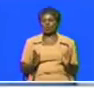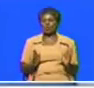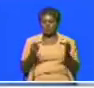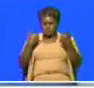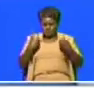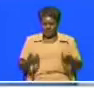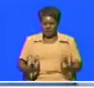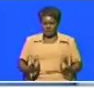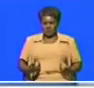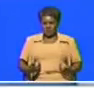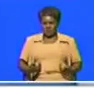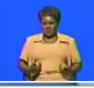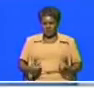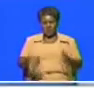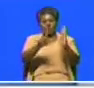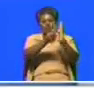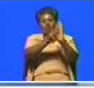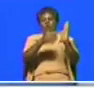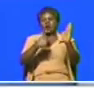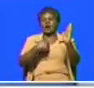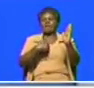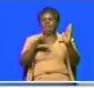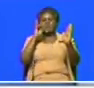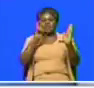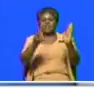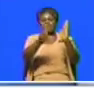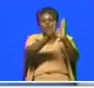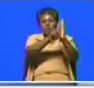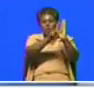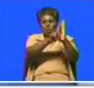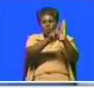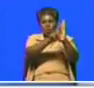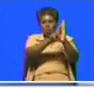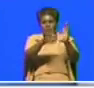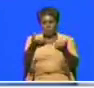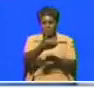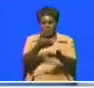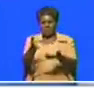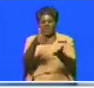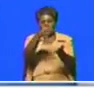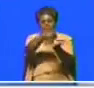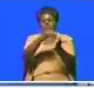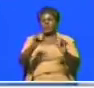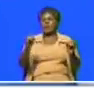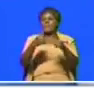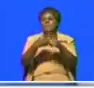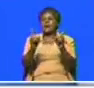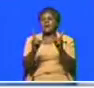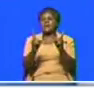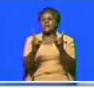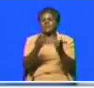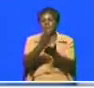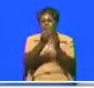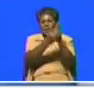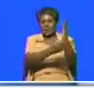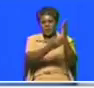Waelewa? Hiyo iko katika sheria. Na ukiangalia sheria ya maadili ya uwiano, hilo halipatikani pale, lakini linapatikana katika kile kifungu cha sheria